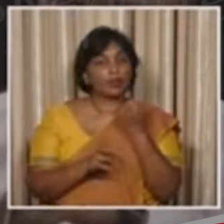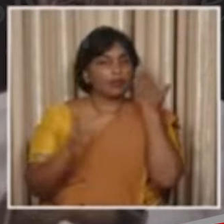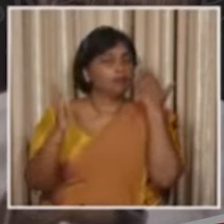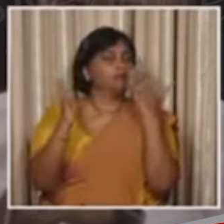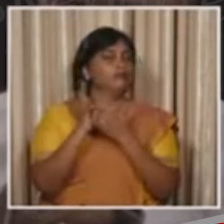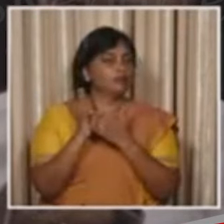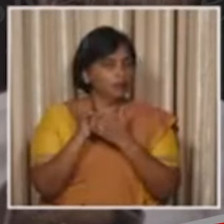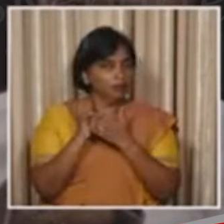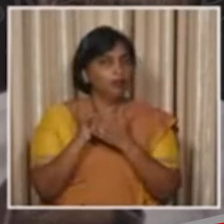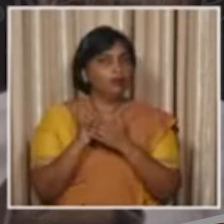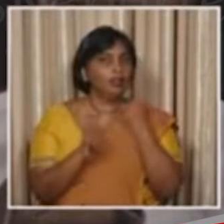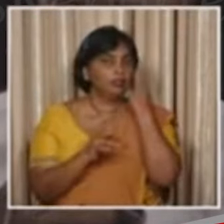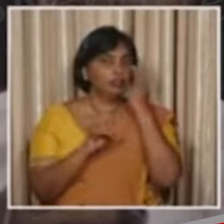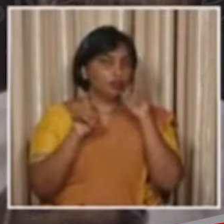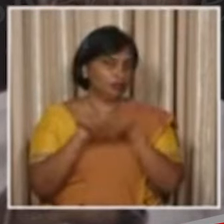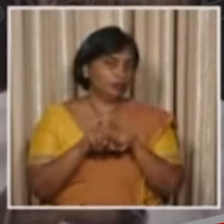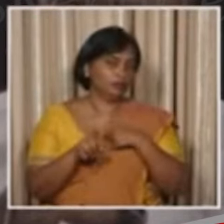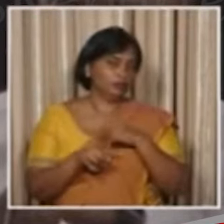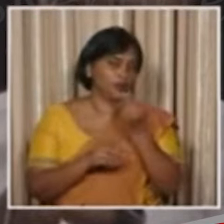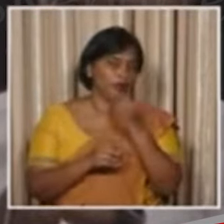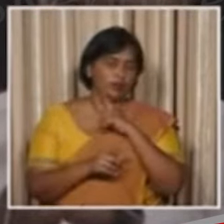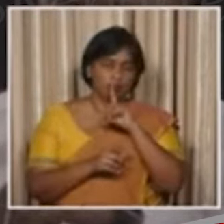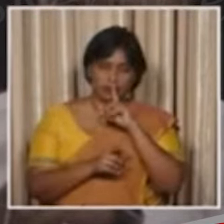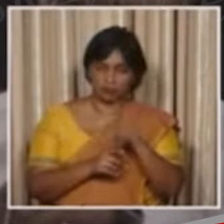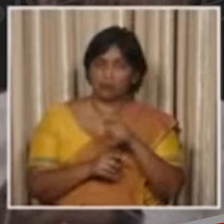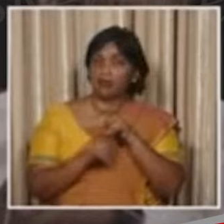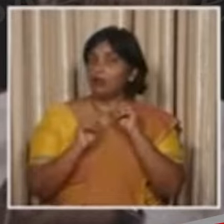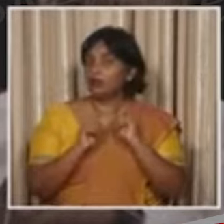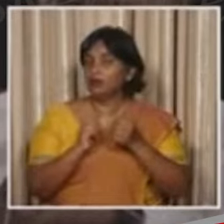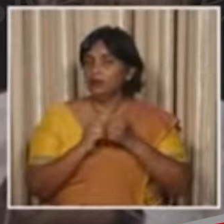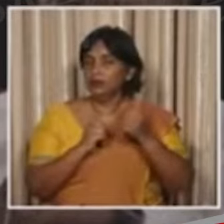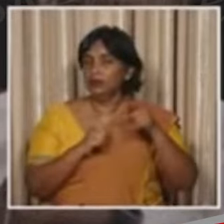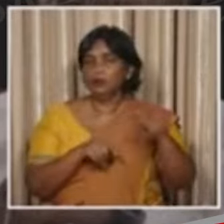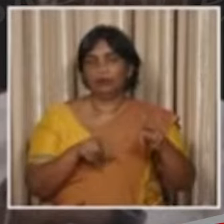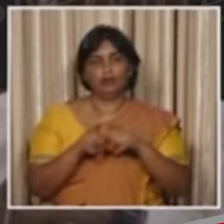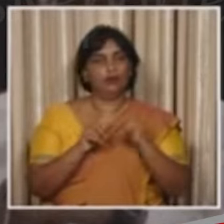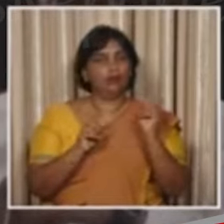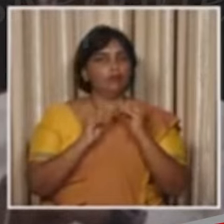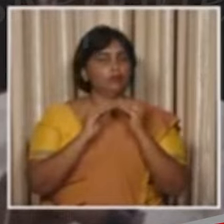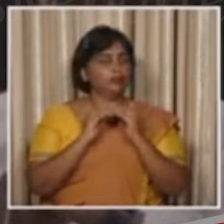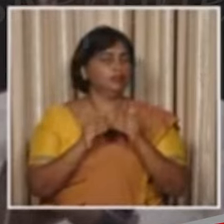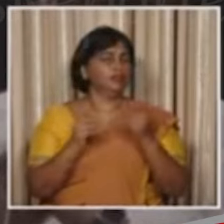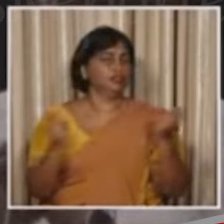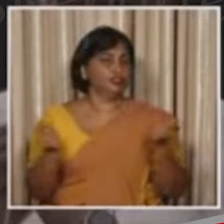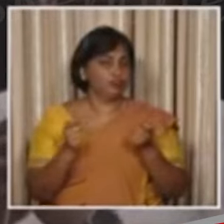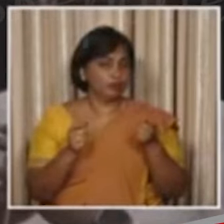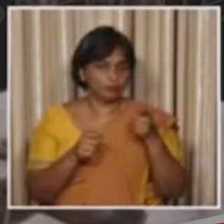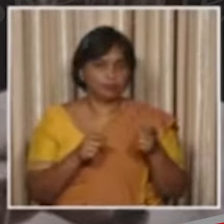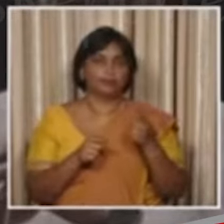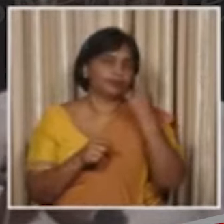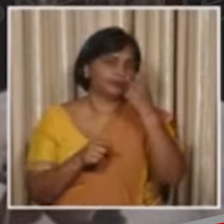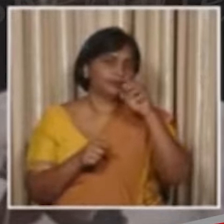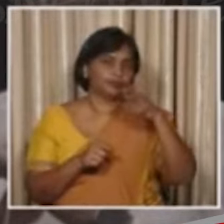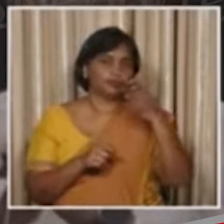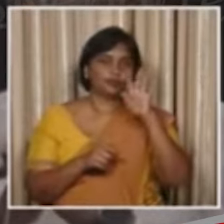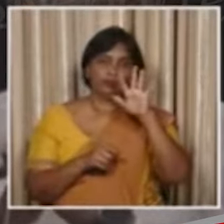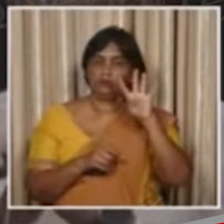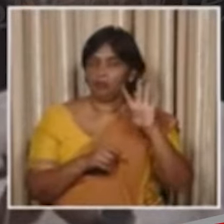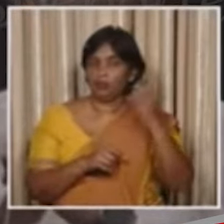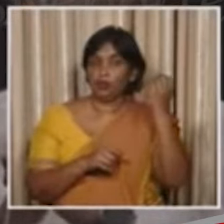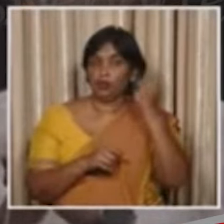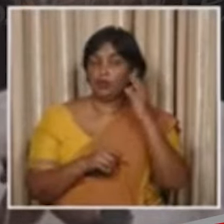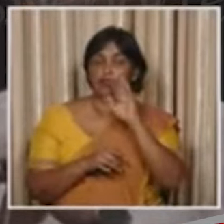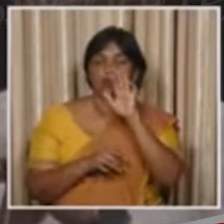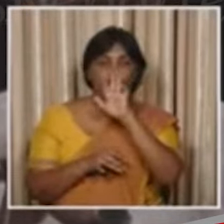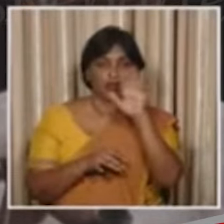සහ දැනුම පිළිබඳවයි මම පොඩ්ඩක් මතක් කරේ. ඇයි අපි මේ අද කාර්යාල සාපුහා මේ 1954 අංක 19